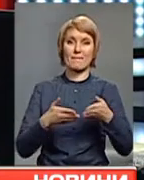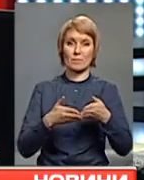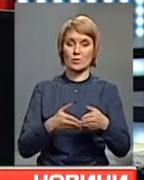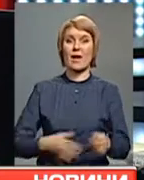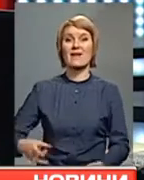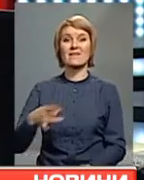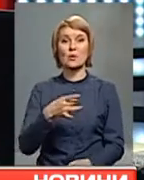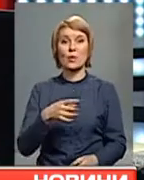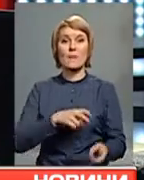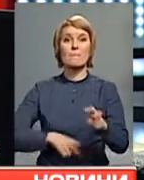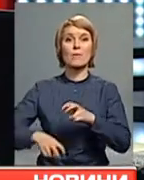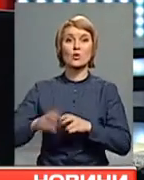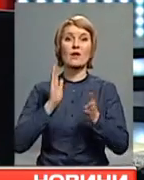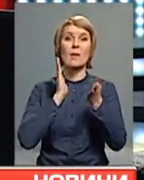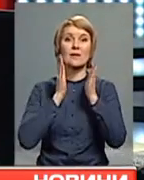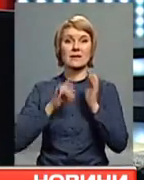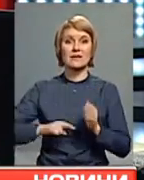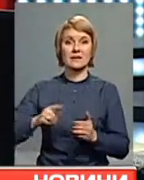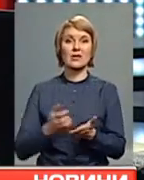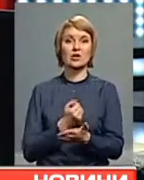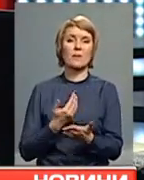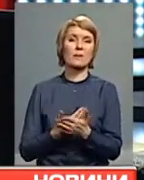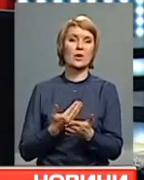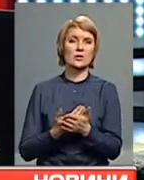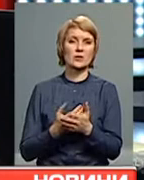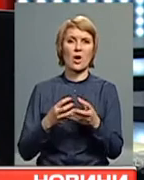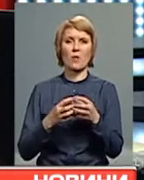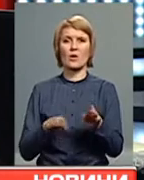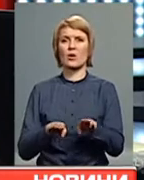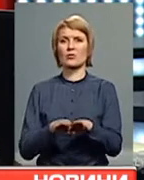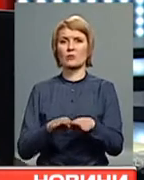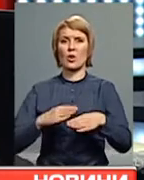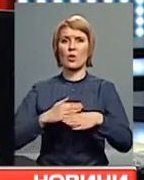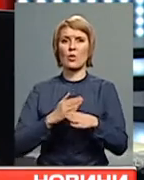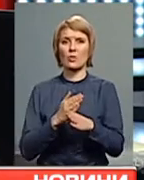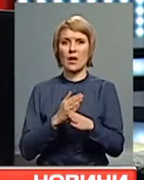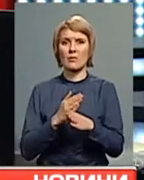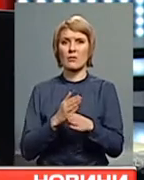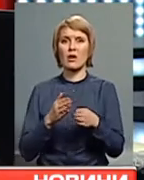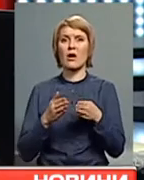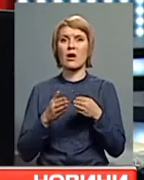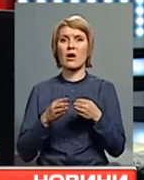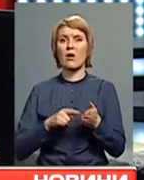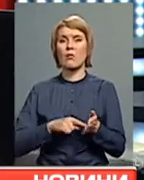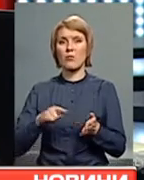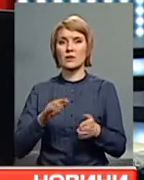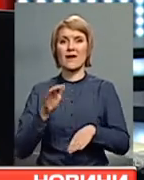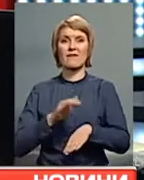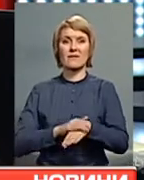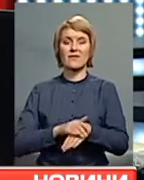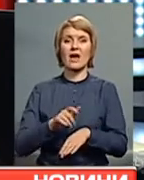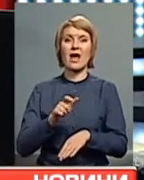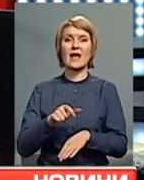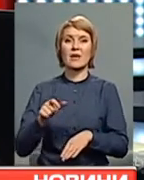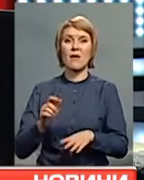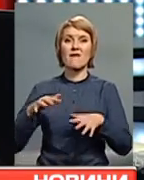У зоні пошуків малайзійського лайнера знайшли підозрілі об'єкти. Щось схоже на уламки борту виявив екіпаж австралійського патрульного літака в